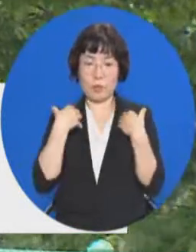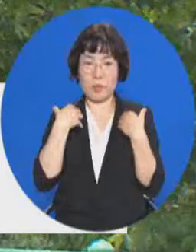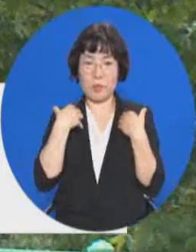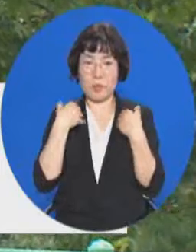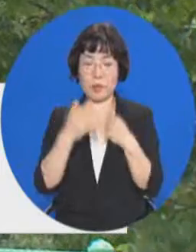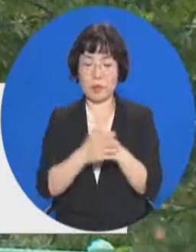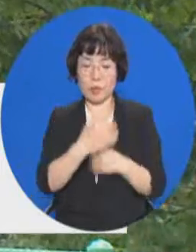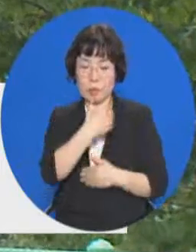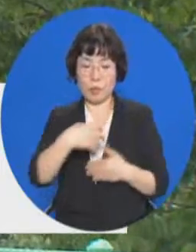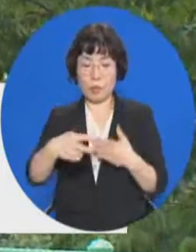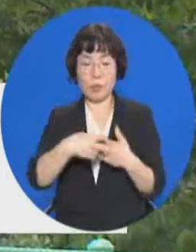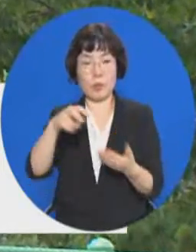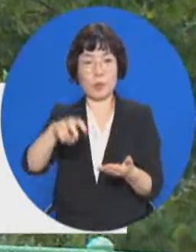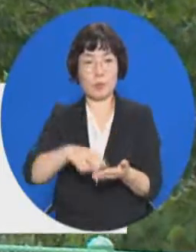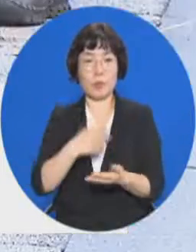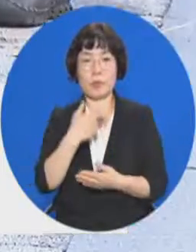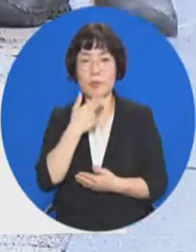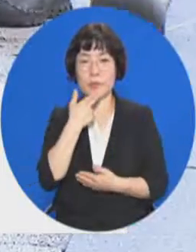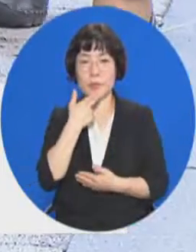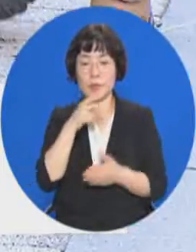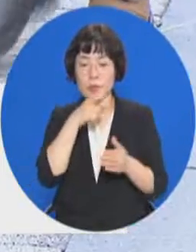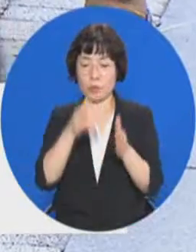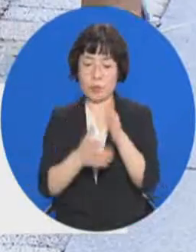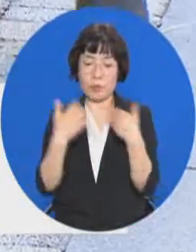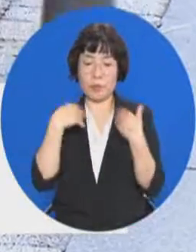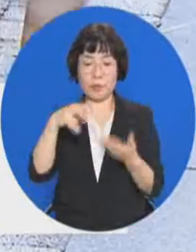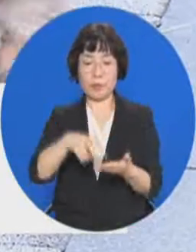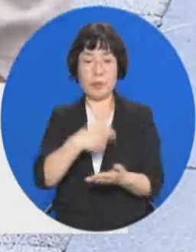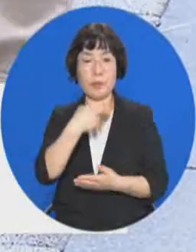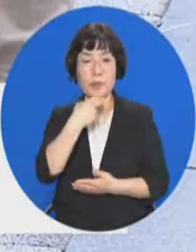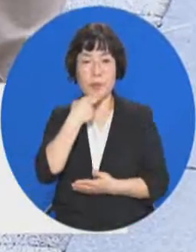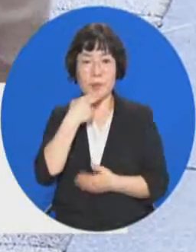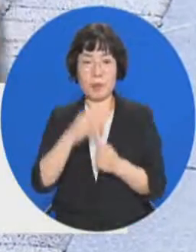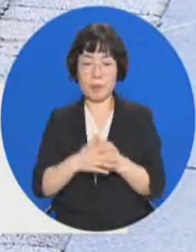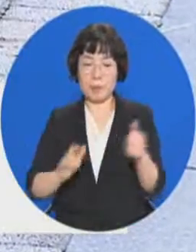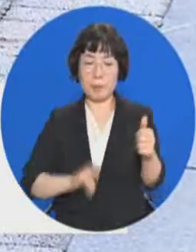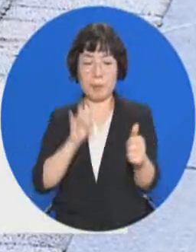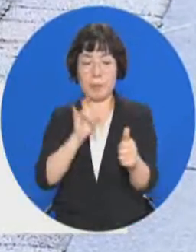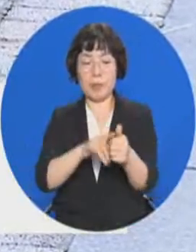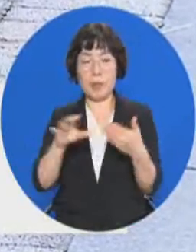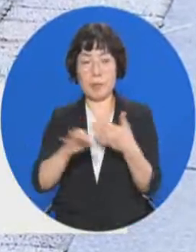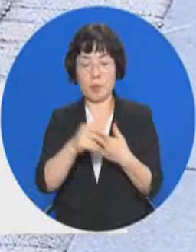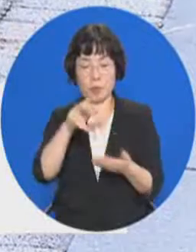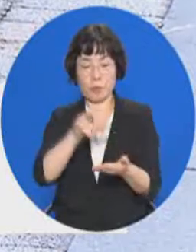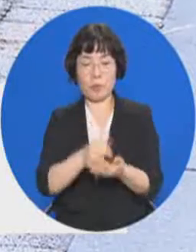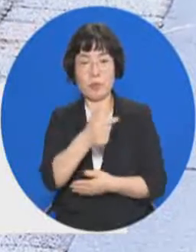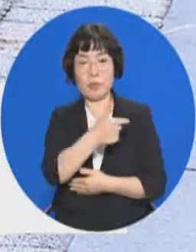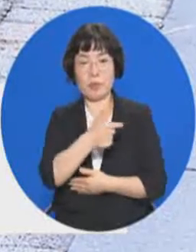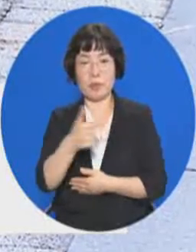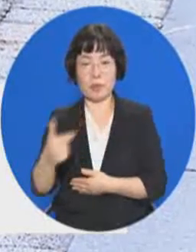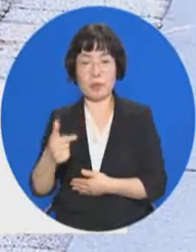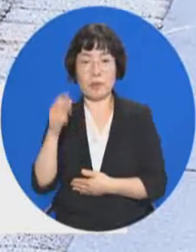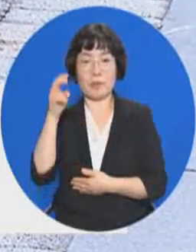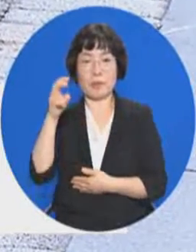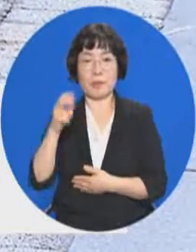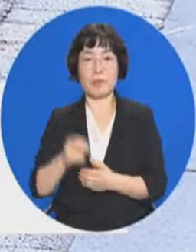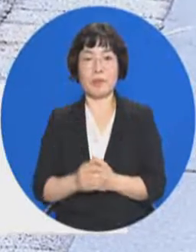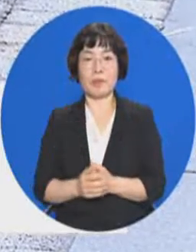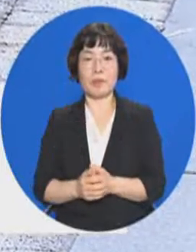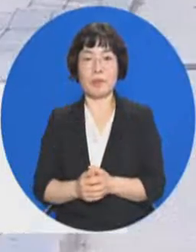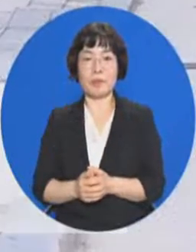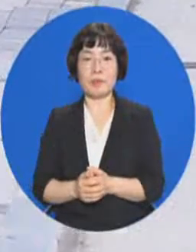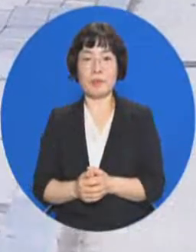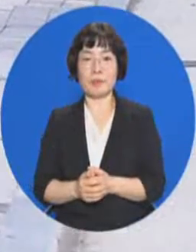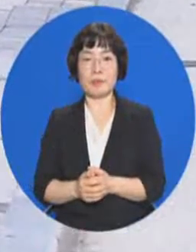교육청이나 보건소에서 온 건 아니에요. 요술시나 이런 게 만약에 확진이 되어버렸으면은 이게 큰 문제지